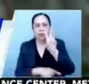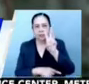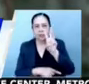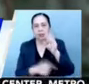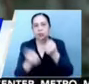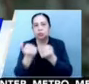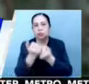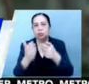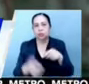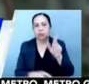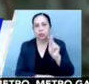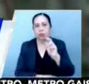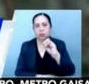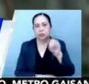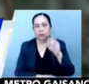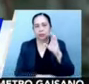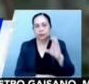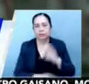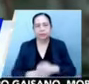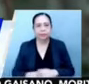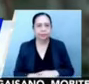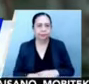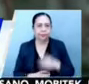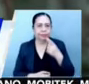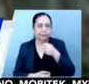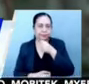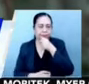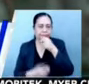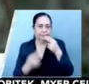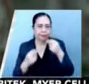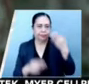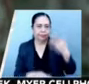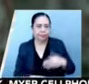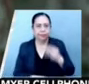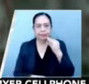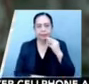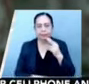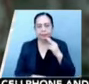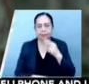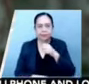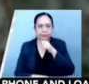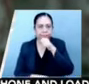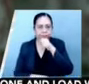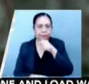of Jesus Christ. Para sa GMA Integrated News, Mariz Umali, Nakatutok, 24 Horas.